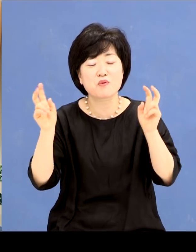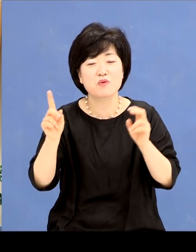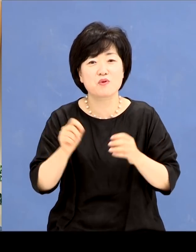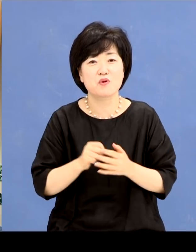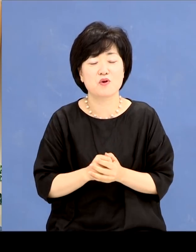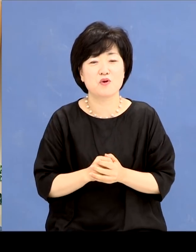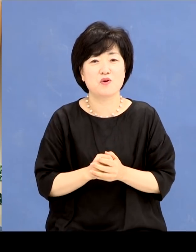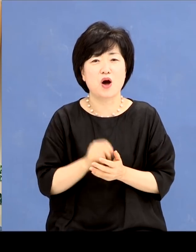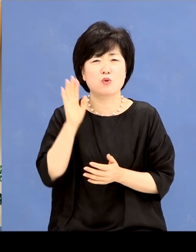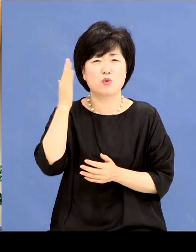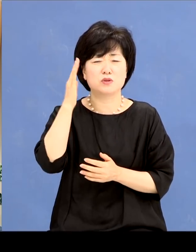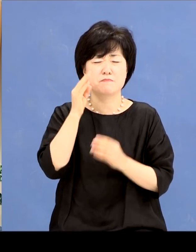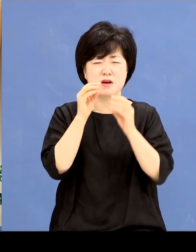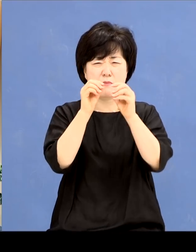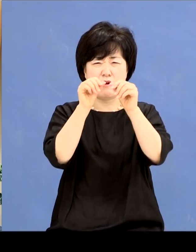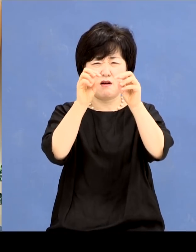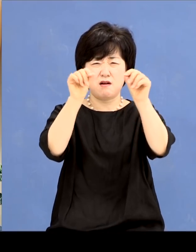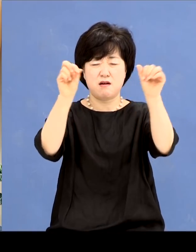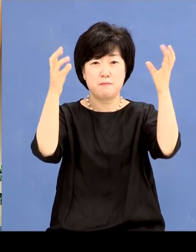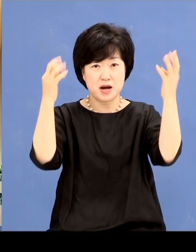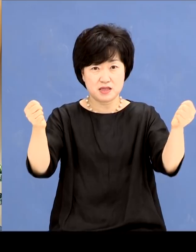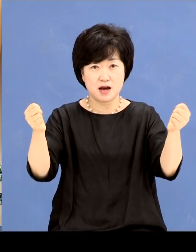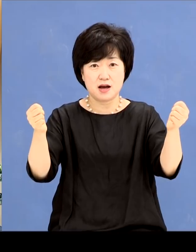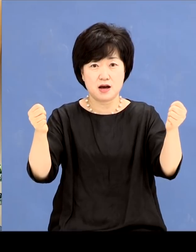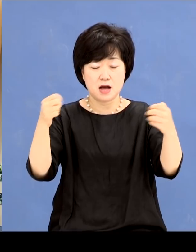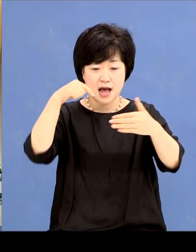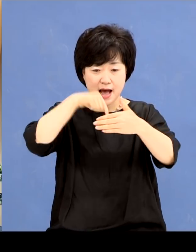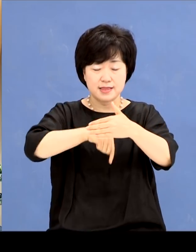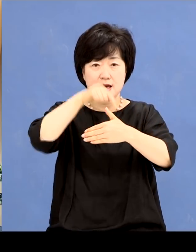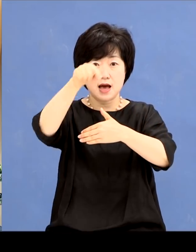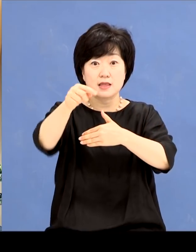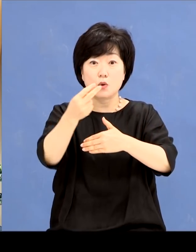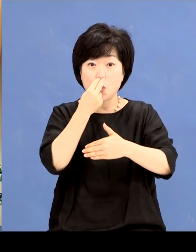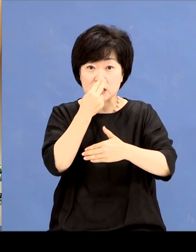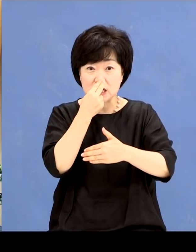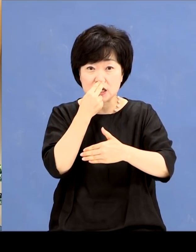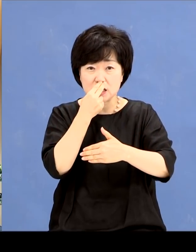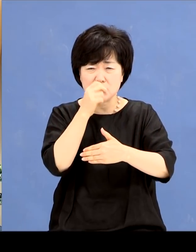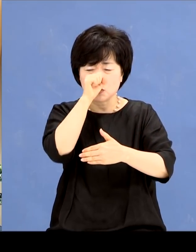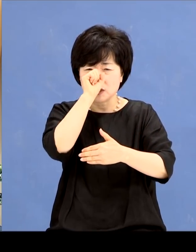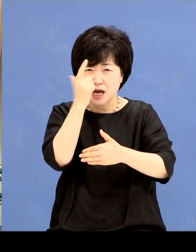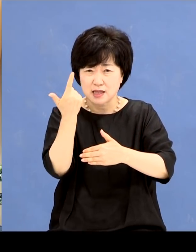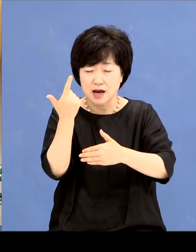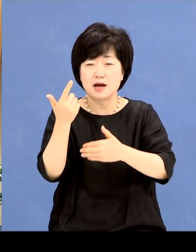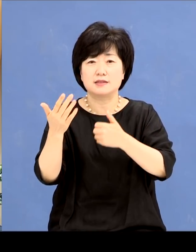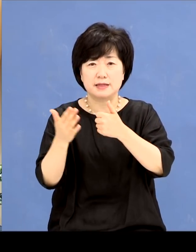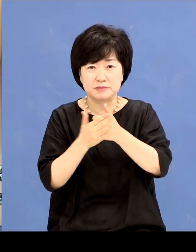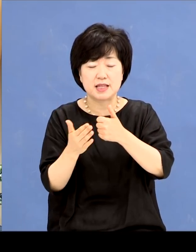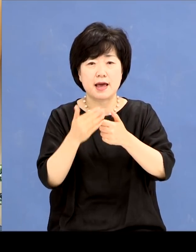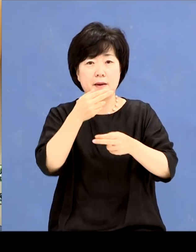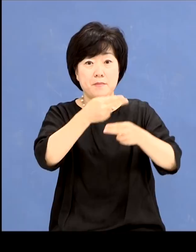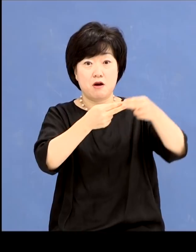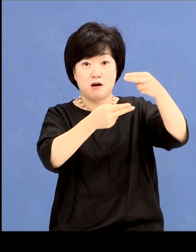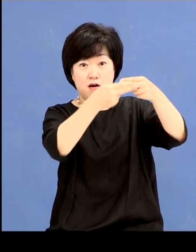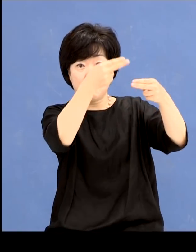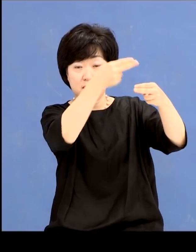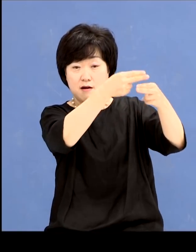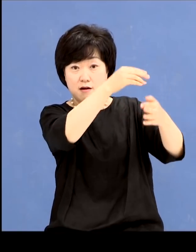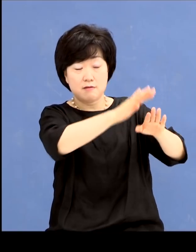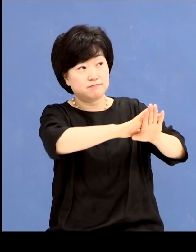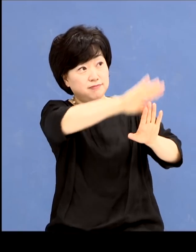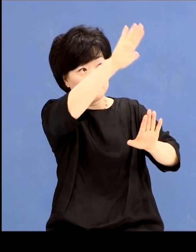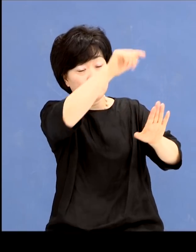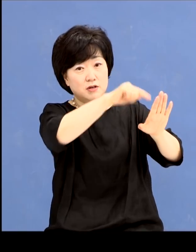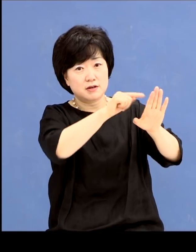우리나라가 미세먼지가 굉장히 심각하잖아요. 네네. 그래서 실외 공간이나 실내 공간에 저희가 벽면이라면 어디든지 예. 식물로